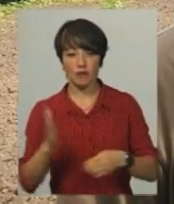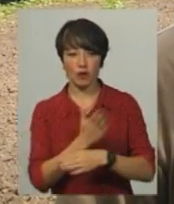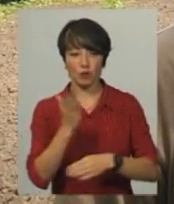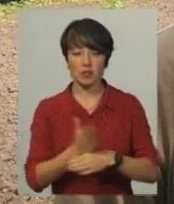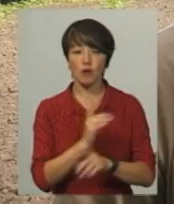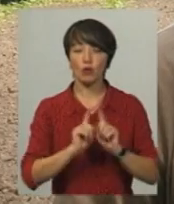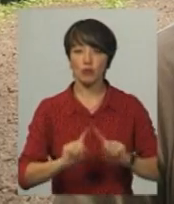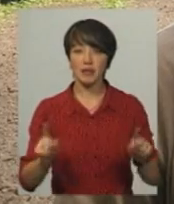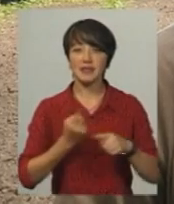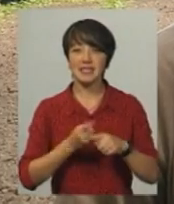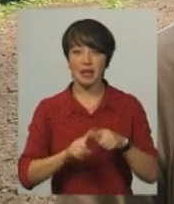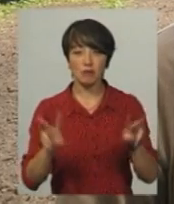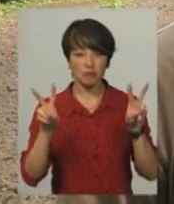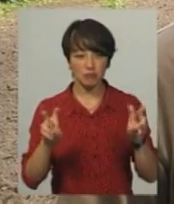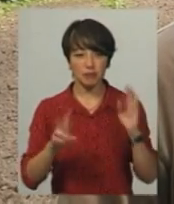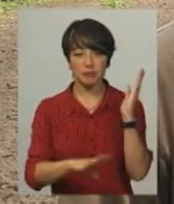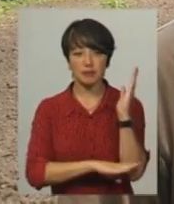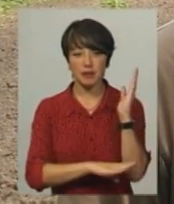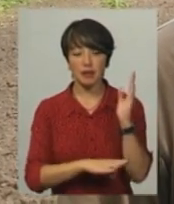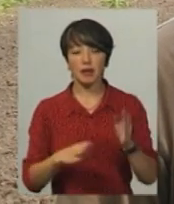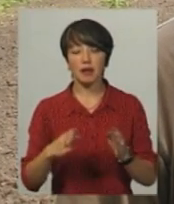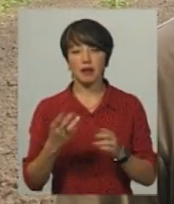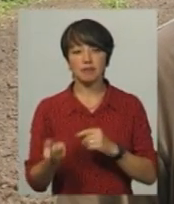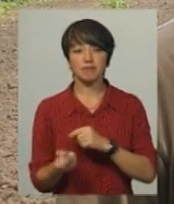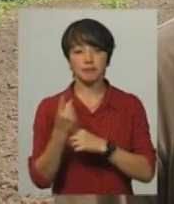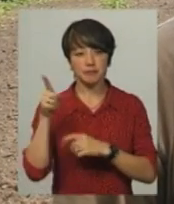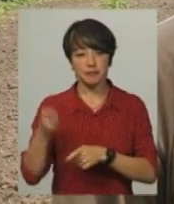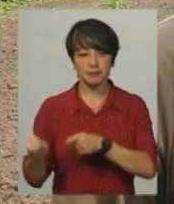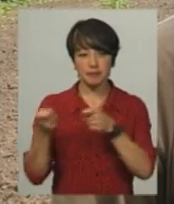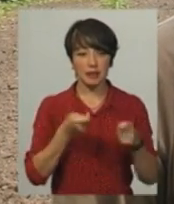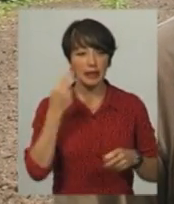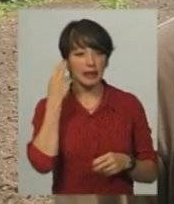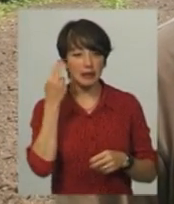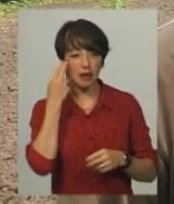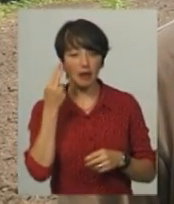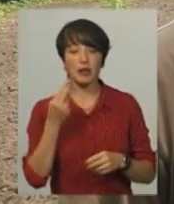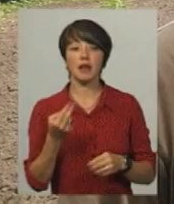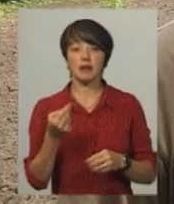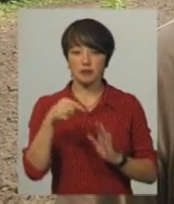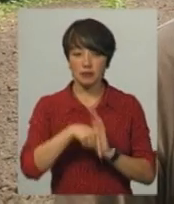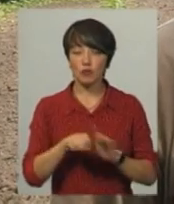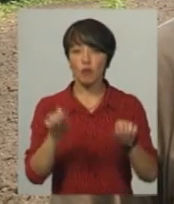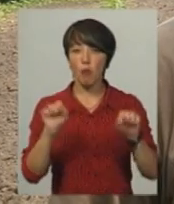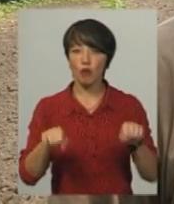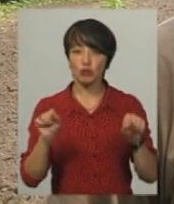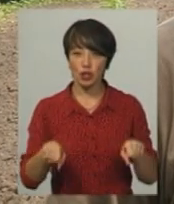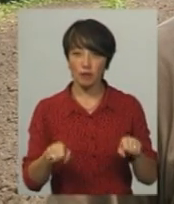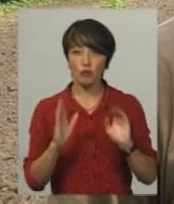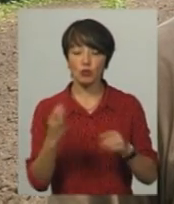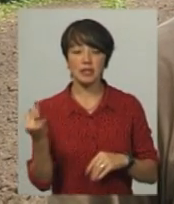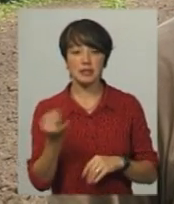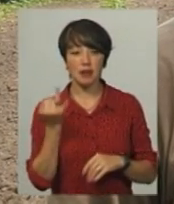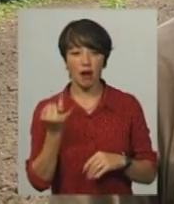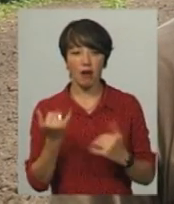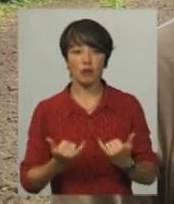виробництво. Особливості цієї породи, яка родом із Китаю, свідчить про те, що вона, можливо, буде